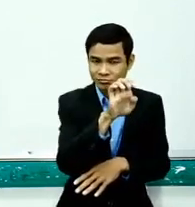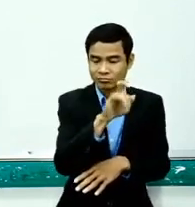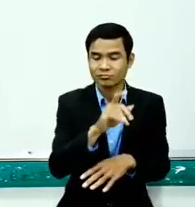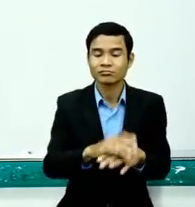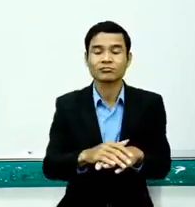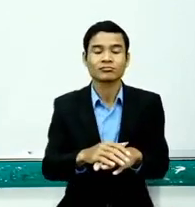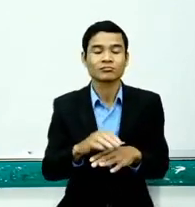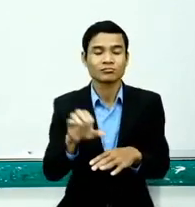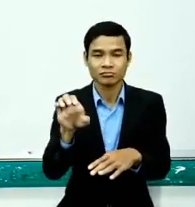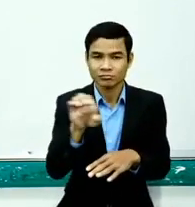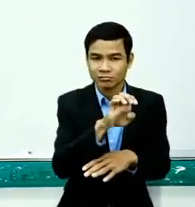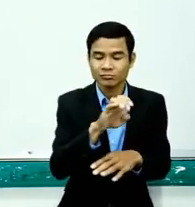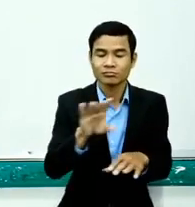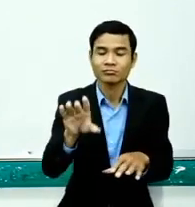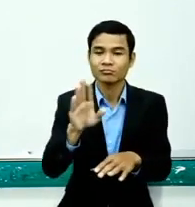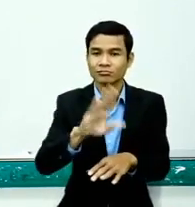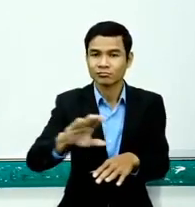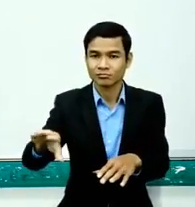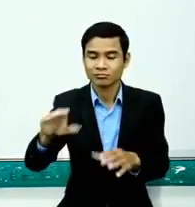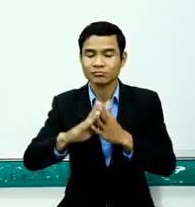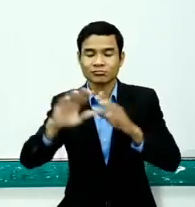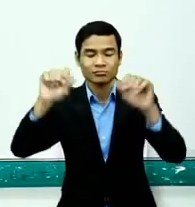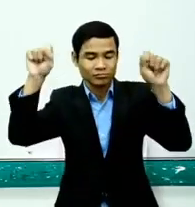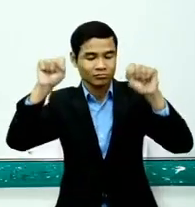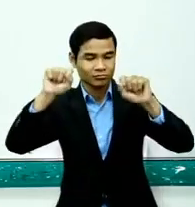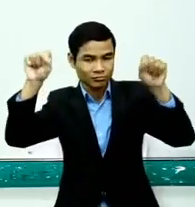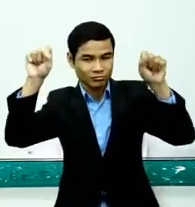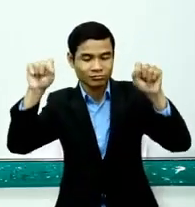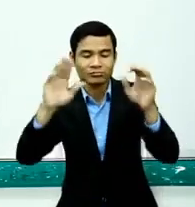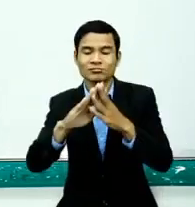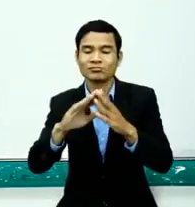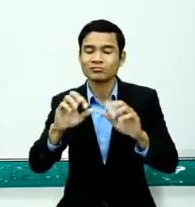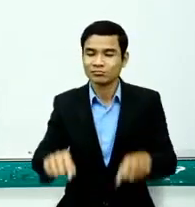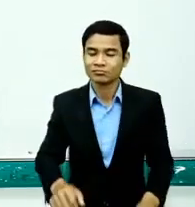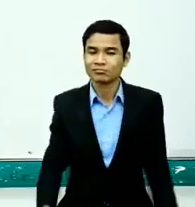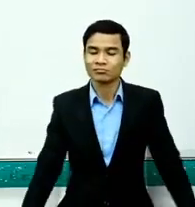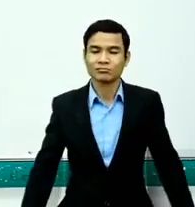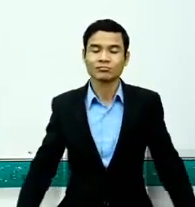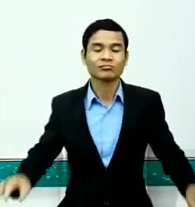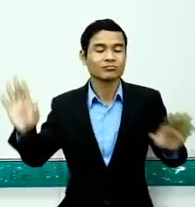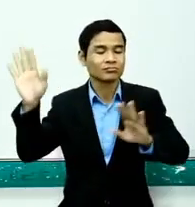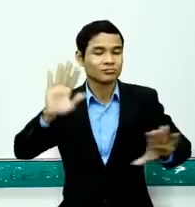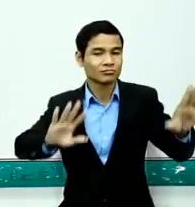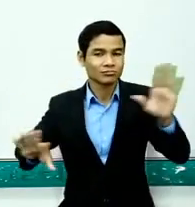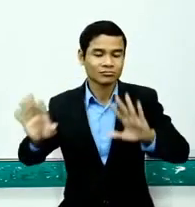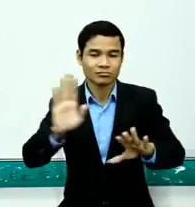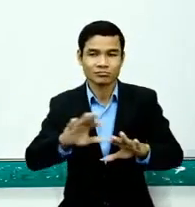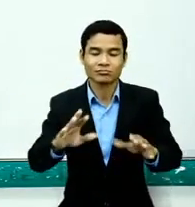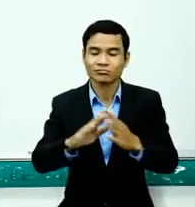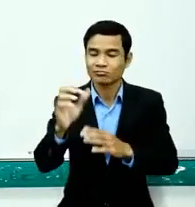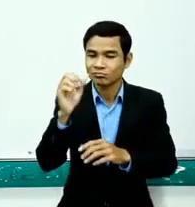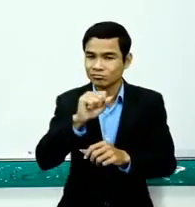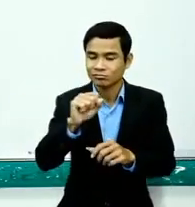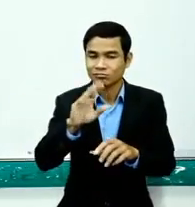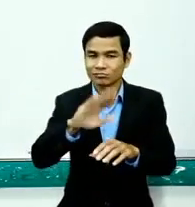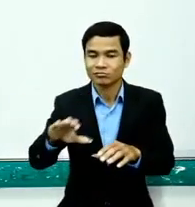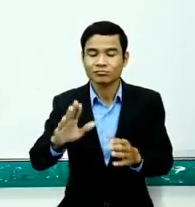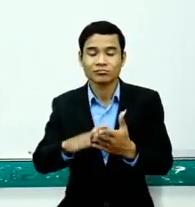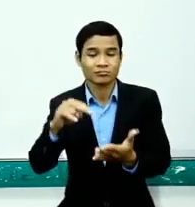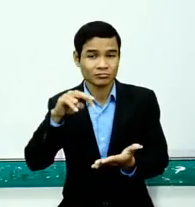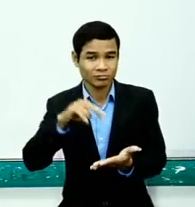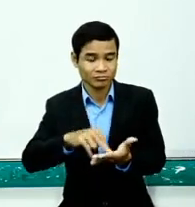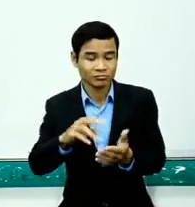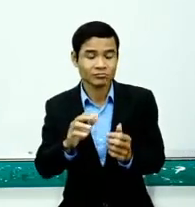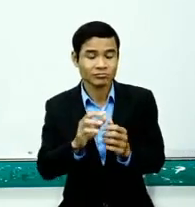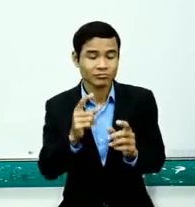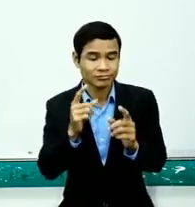ងពេលព្រះអាទិត្យរះយើងនាំគ្នាហាត់ប្រានកូនចាំមើលអ្នកគ្រូច្រៀងហើយយើងនឹងធ្វើកាយវិការទៀតណាកូនត្រៀមមើលអ្នកគ្រូកូនអាចក្រោកឈរហើយយើ